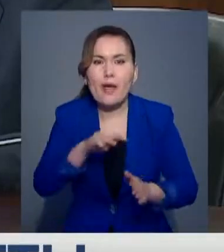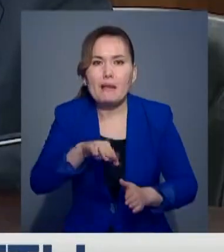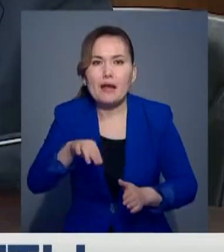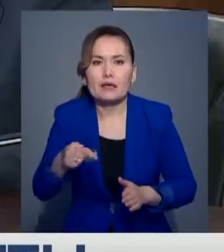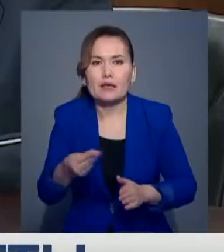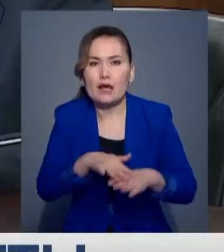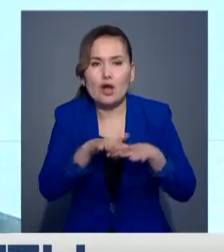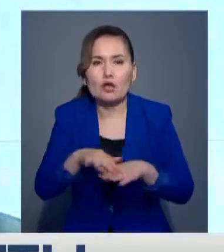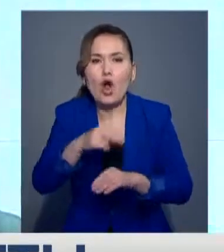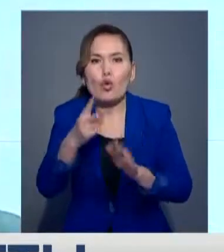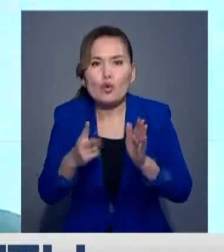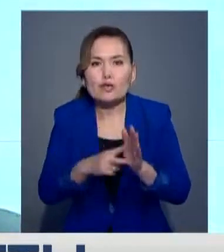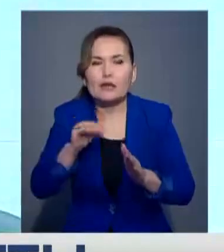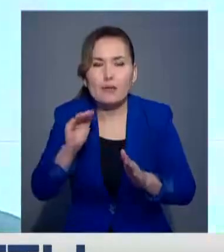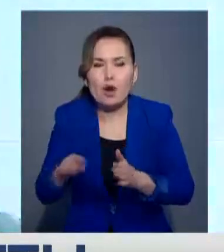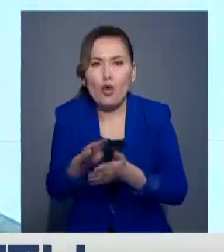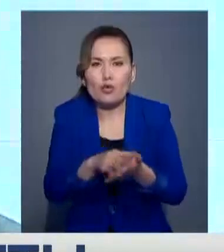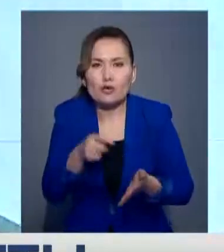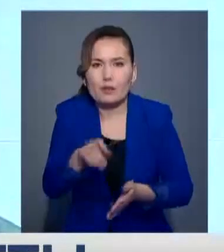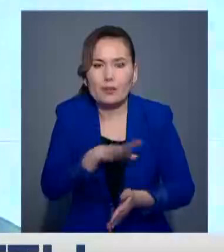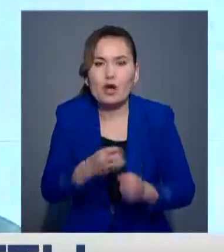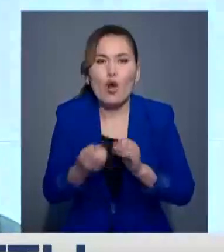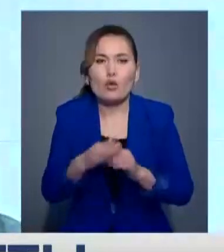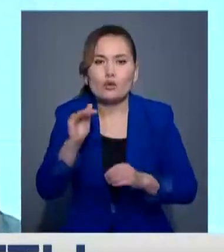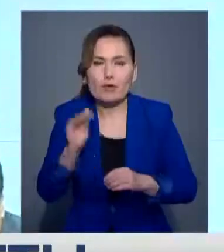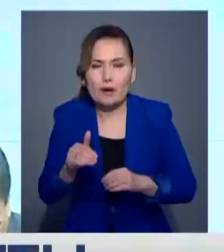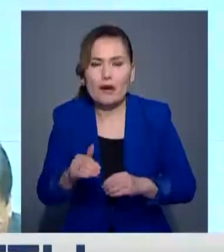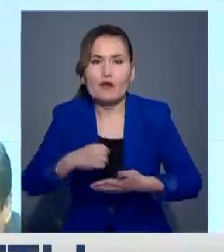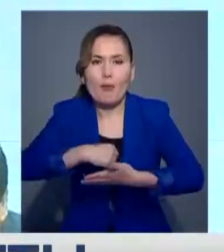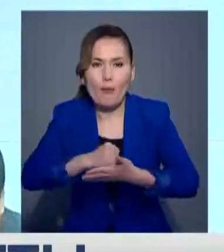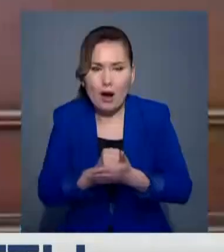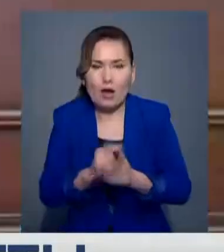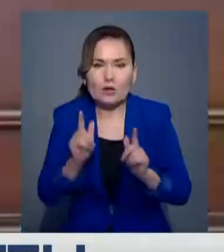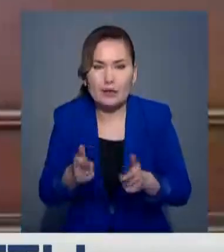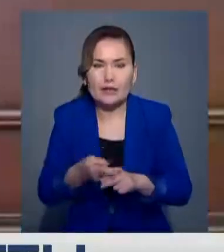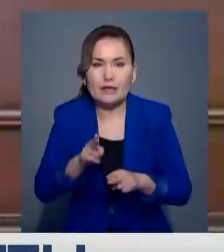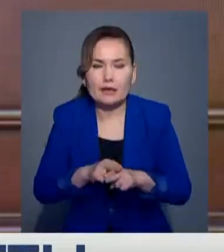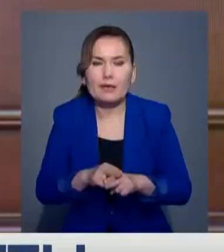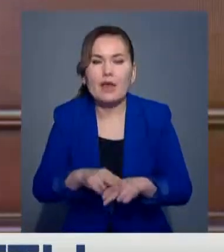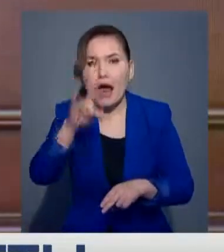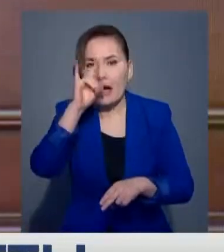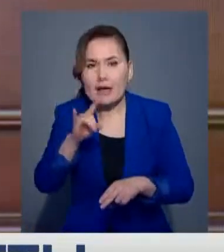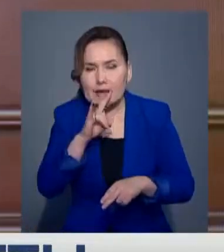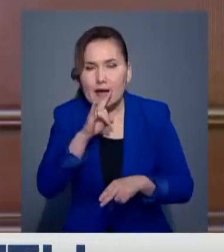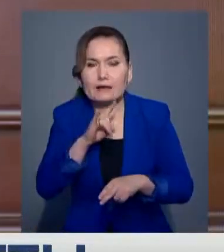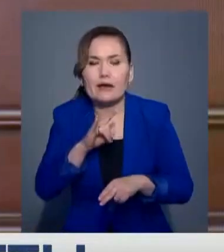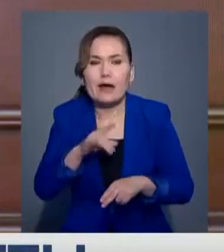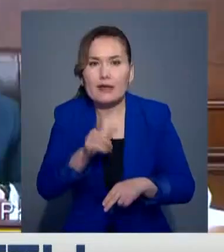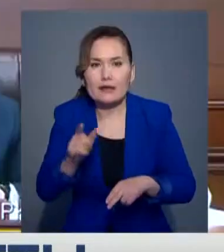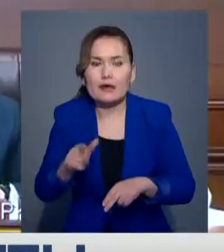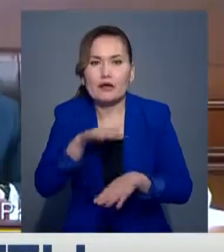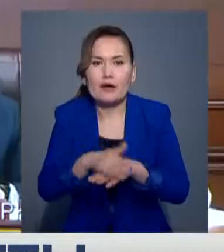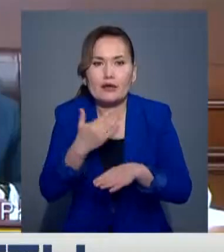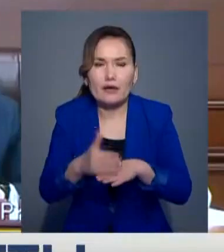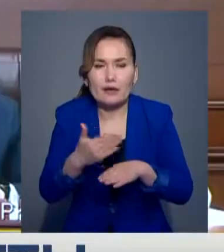болатын 17,000-нан аса өтініш түскен. Оның 14,000-ы мақұлданды. Сондай-ақ қазақстандықтар